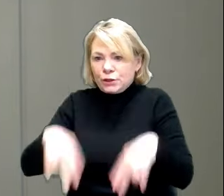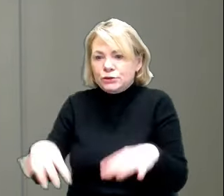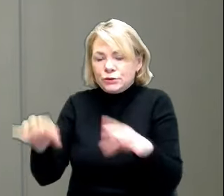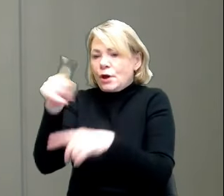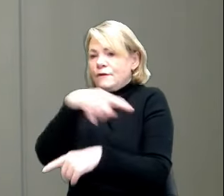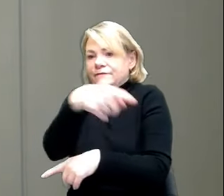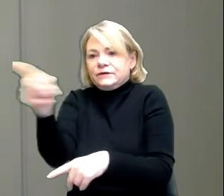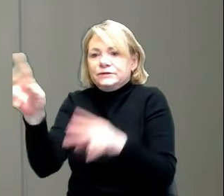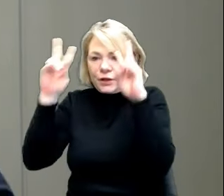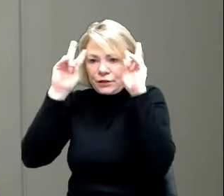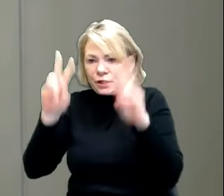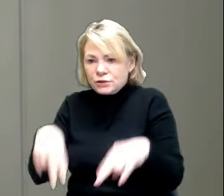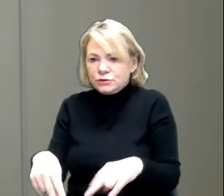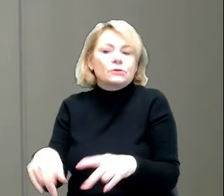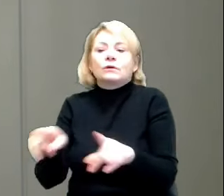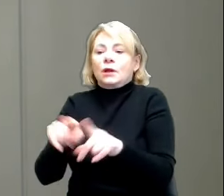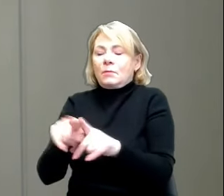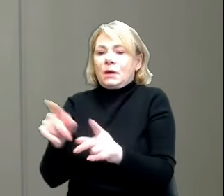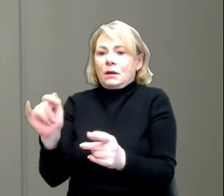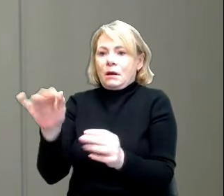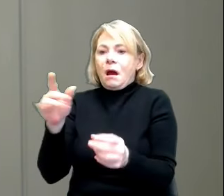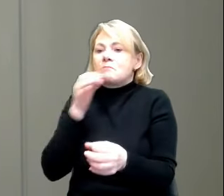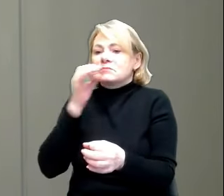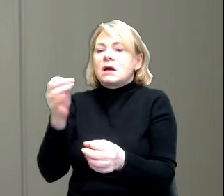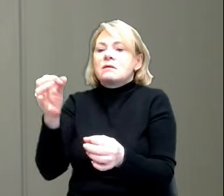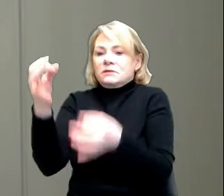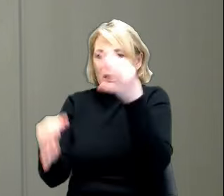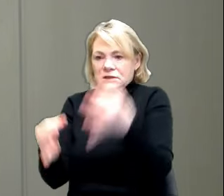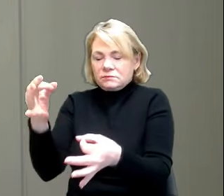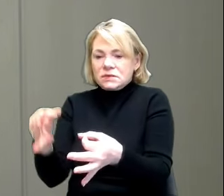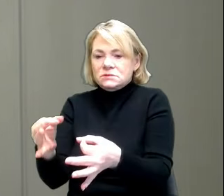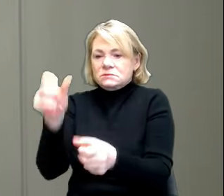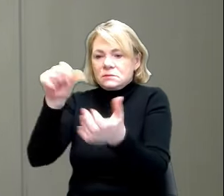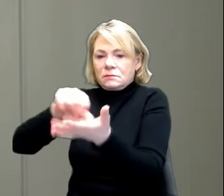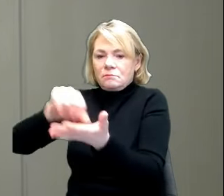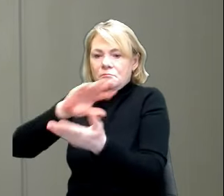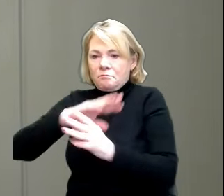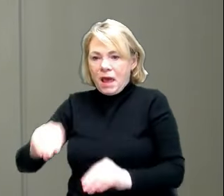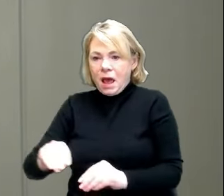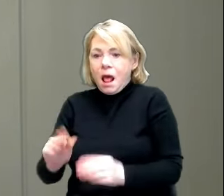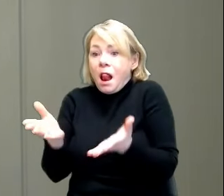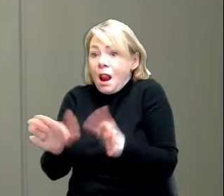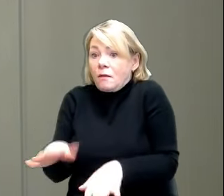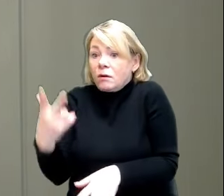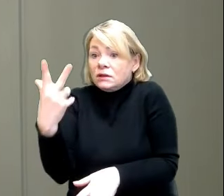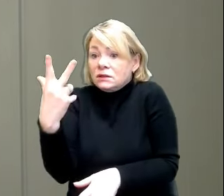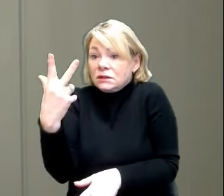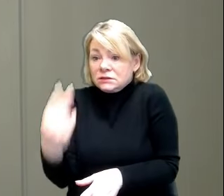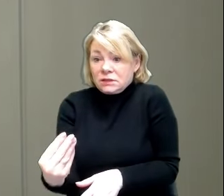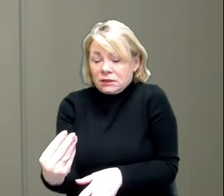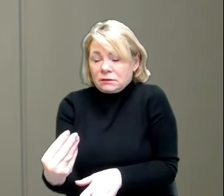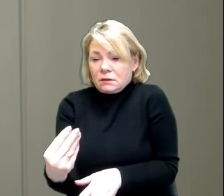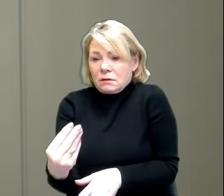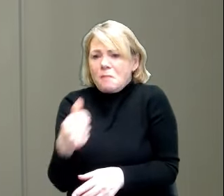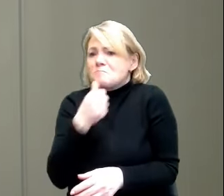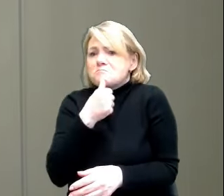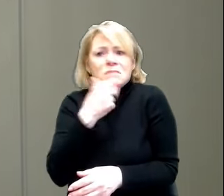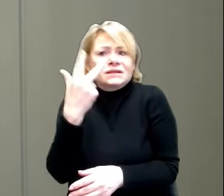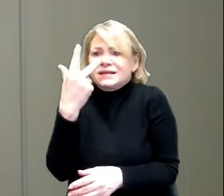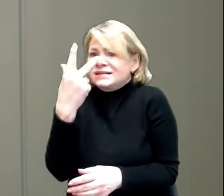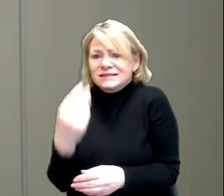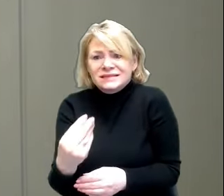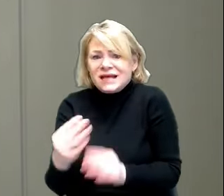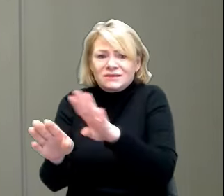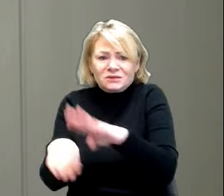teismo priimt sprendimą už akių va tokia istorija liko trys dienos po trijų dienų jeigu administracija arba